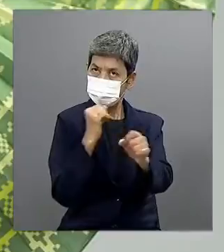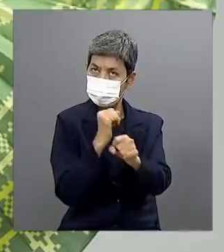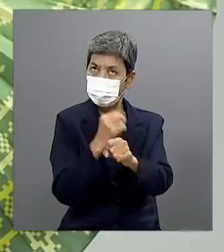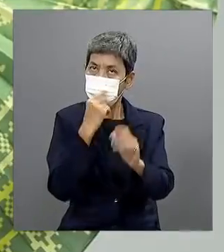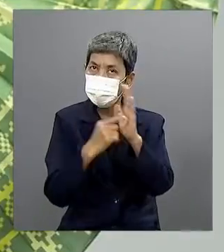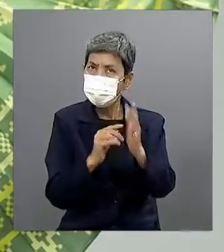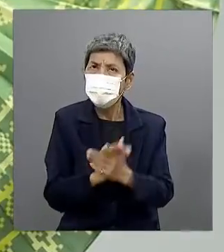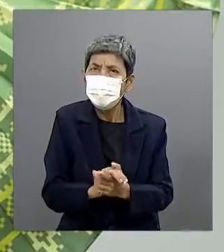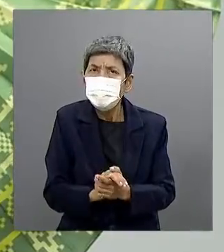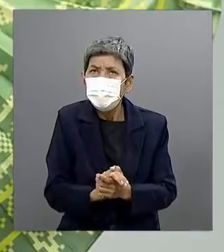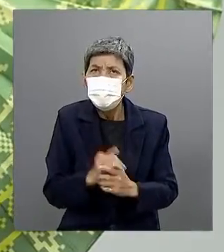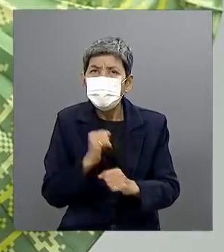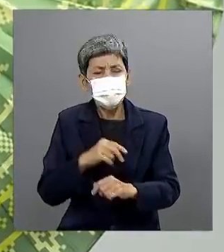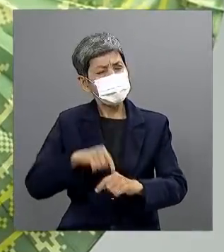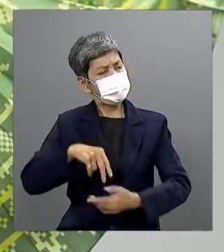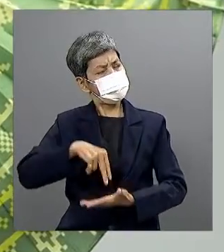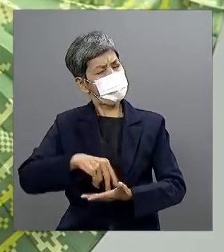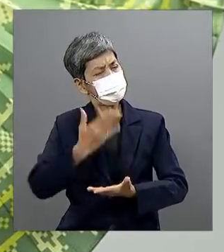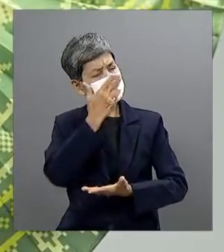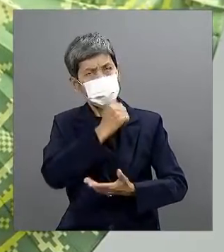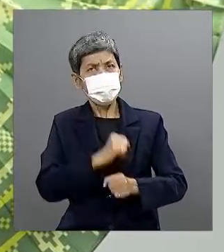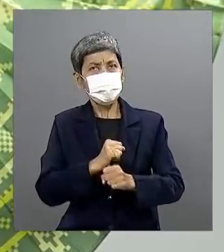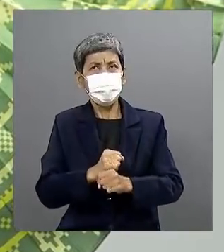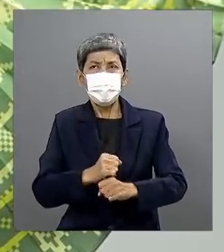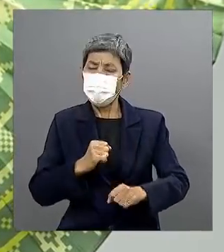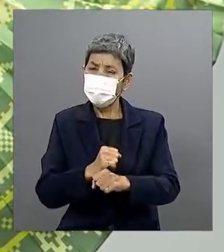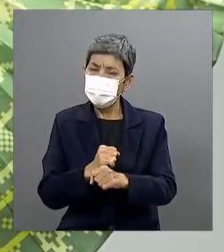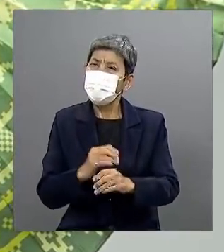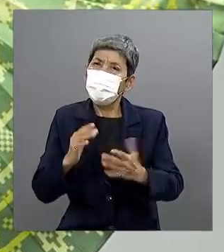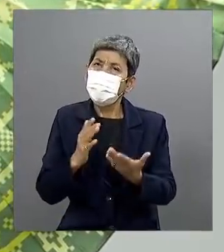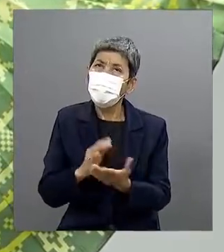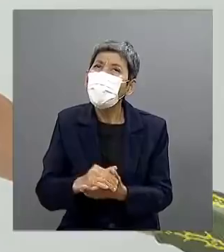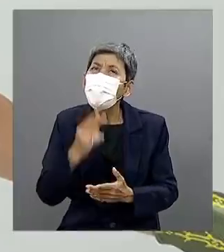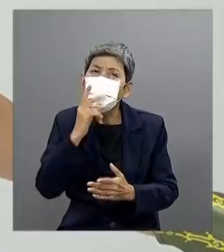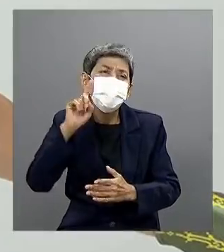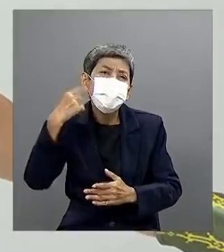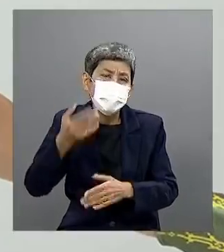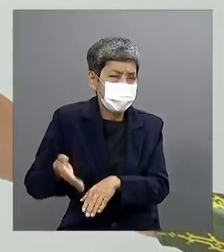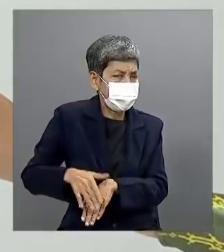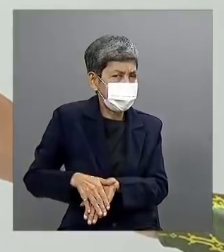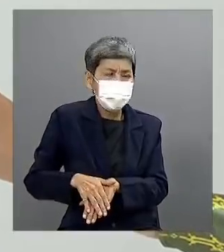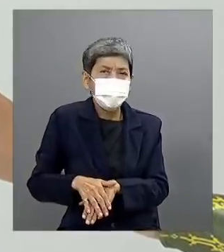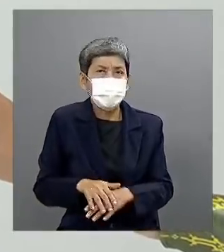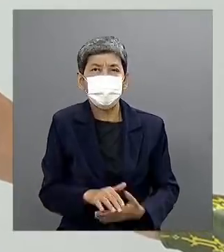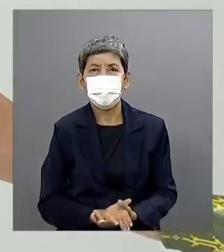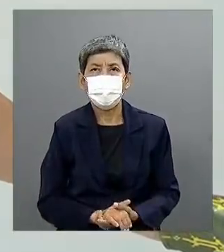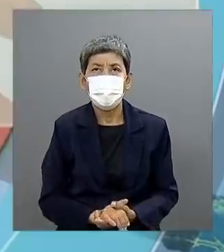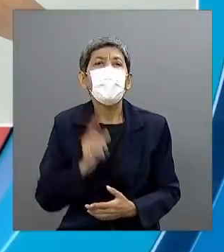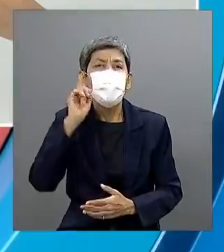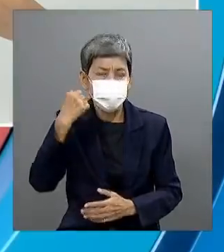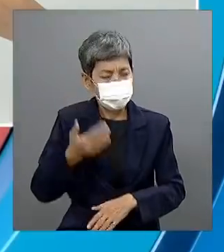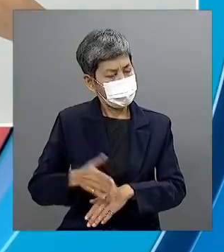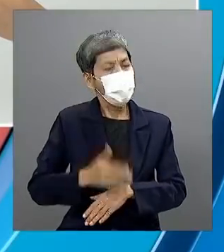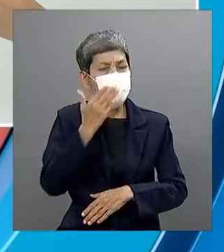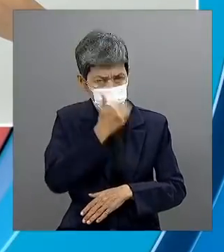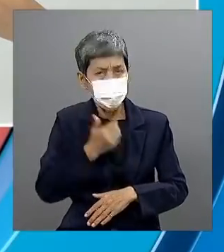องแบบยืนเรียบร้อยเอามือวางซ้อนกันเหมือนผู้หญิงแถวนี้ที่ถ่ายรูปสวยๆ พ ิ ธีกรหญิงท่านนึง ซึ่งสวยสวยเราเป็น